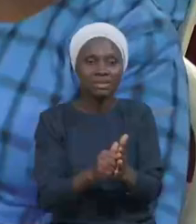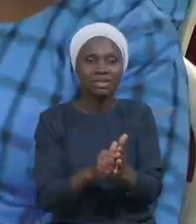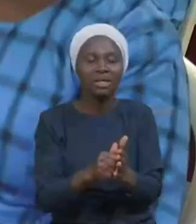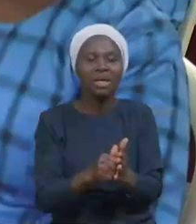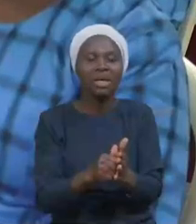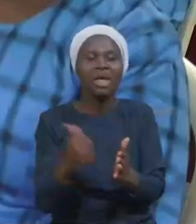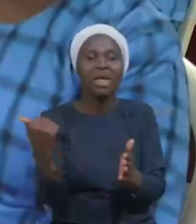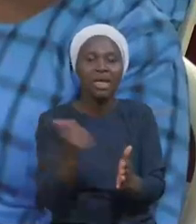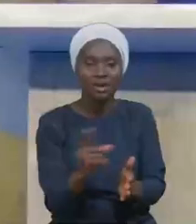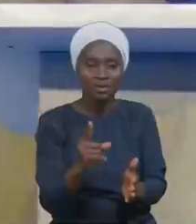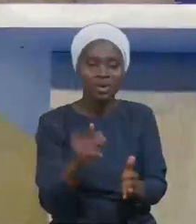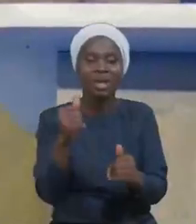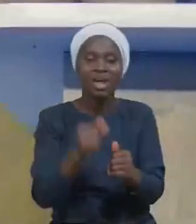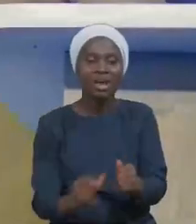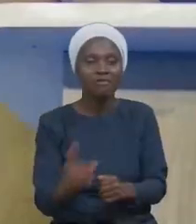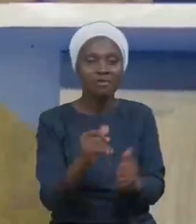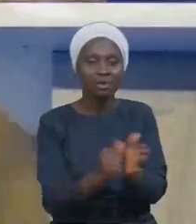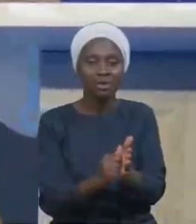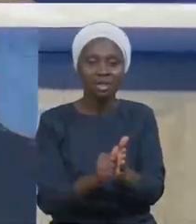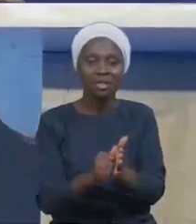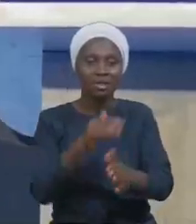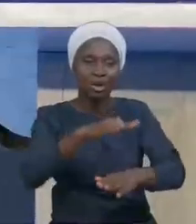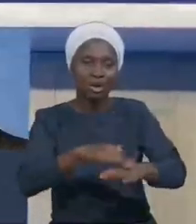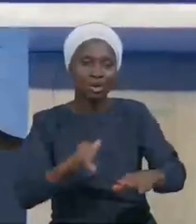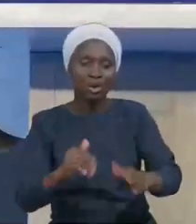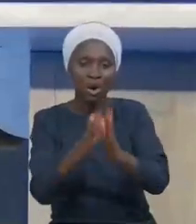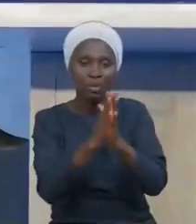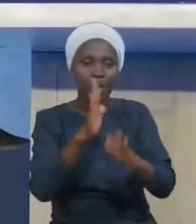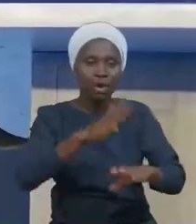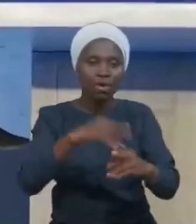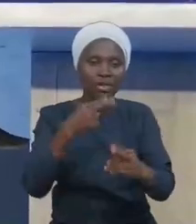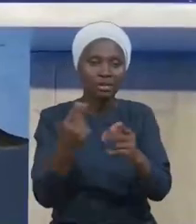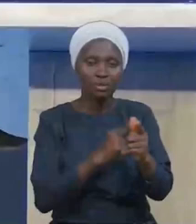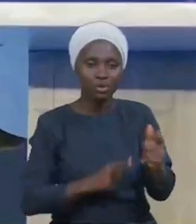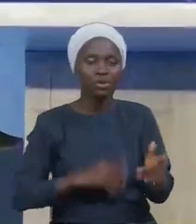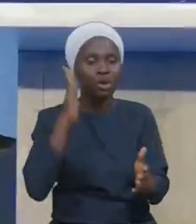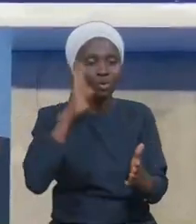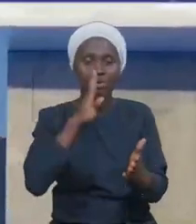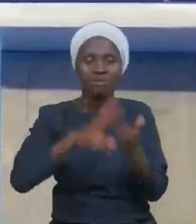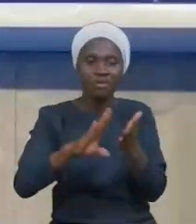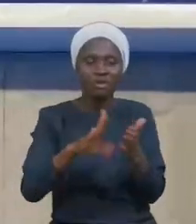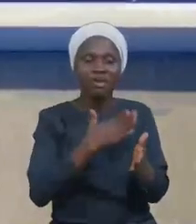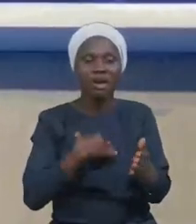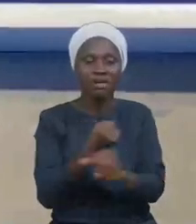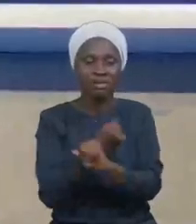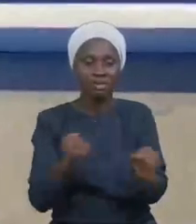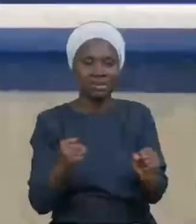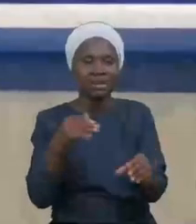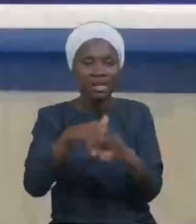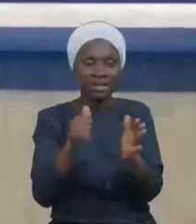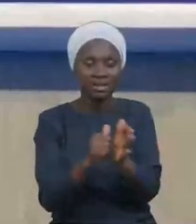pour que quiconque invoque le nom du Seigneur soit pardonné, soit sauvé, en le